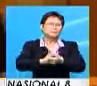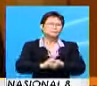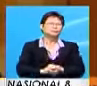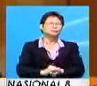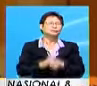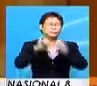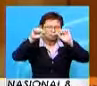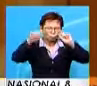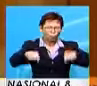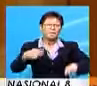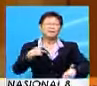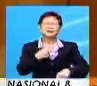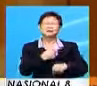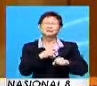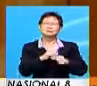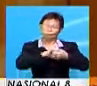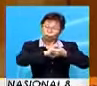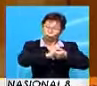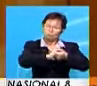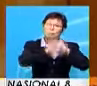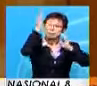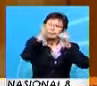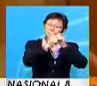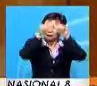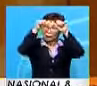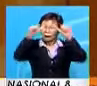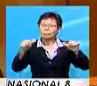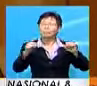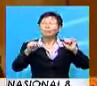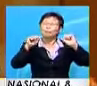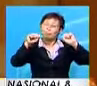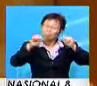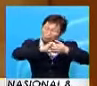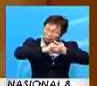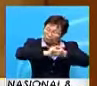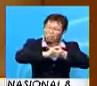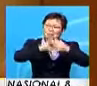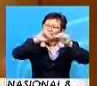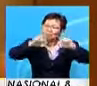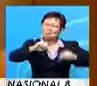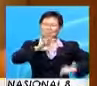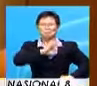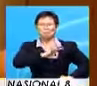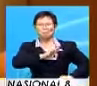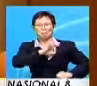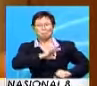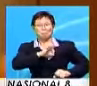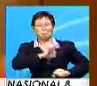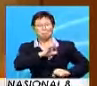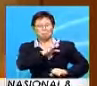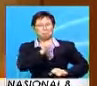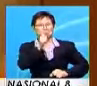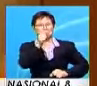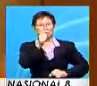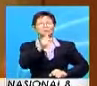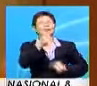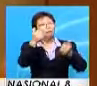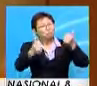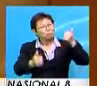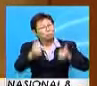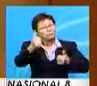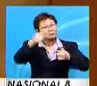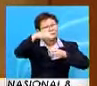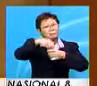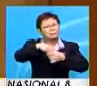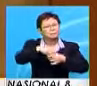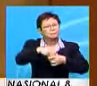yang membolehkan kita mendapat manfaat yang lebih besar, lebih bermakna. Sama ada